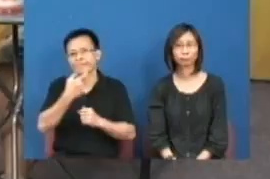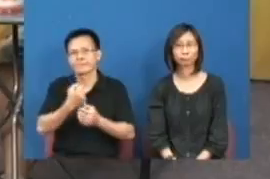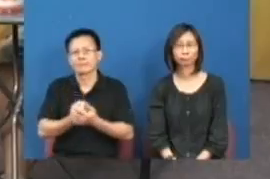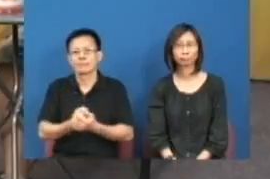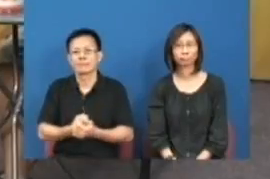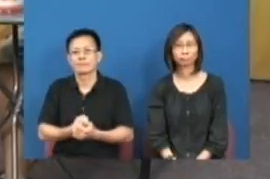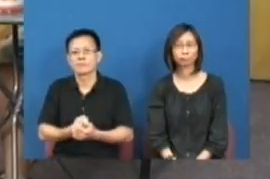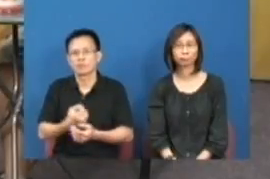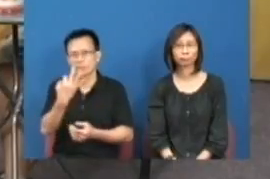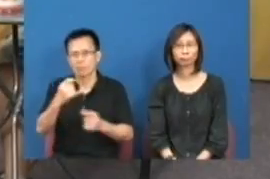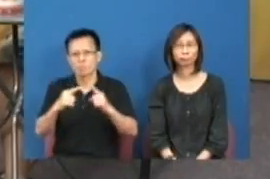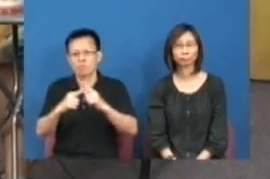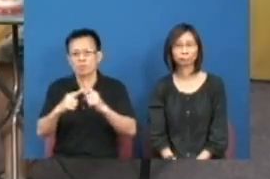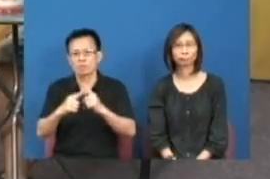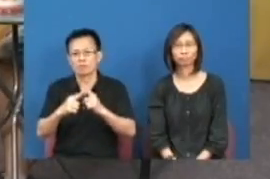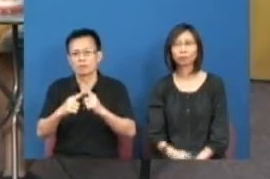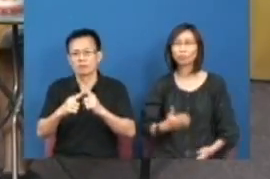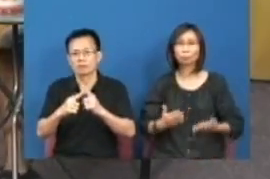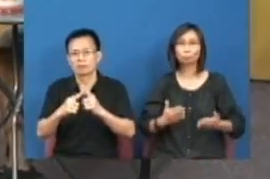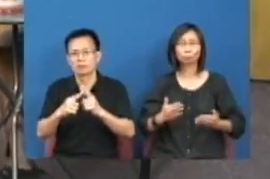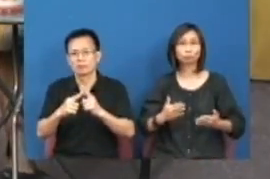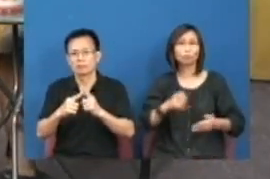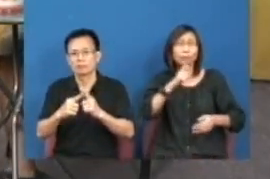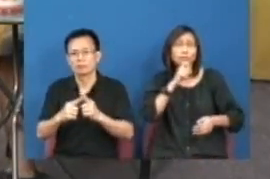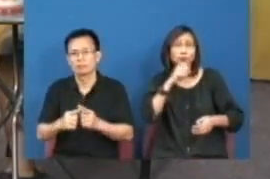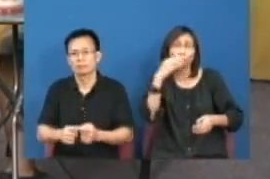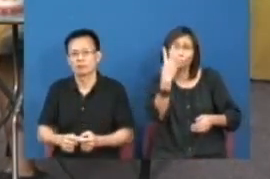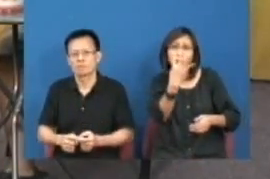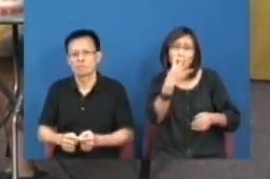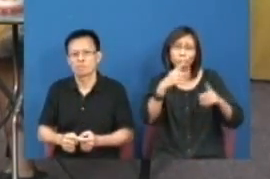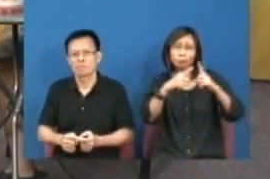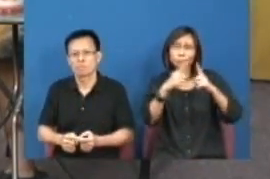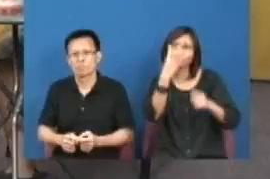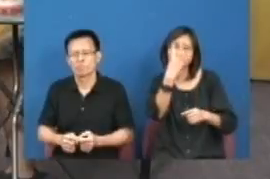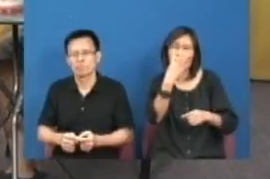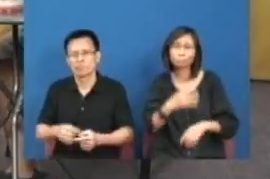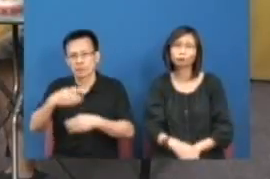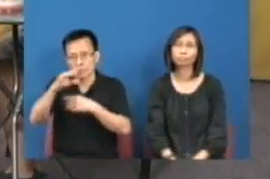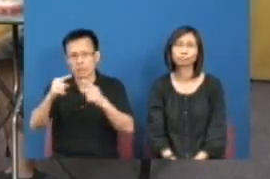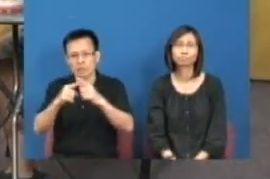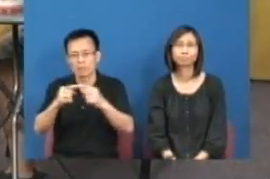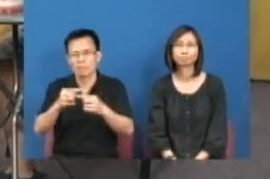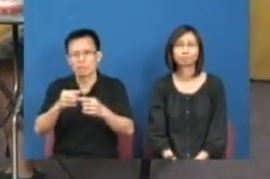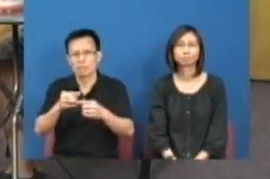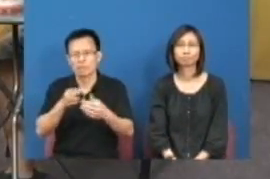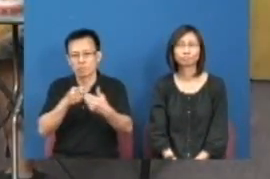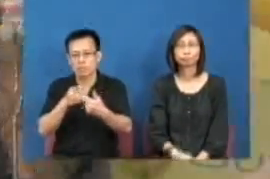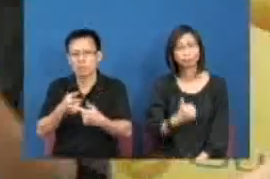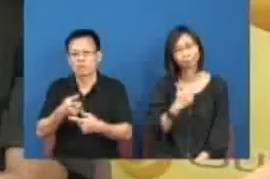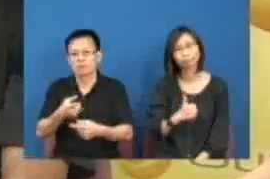嘅 可能有第4個嘅，可能唔知噶。 如果講人哋對佢哋嘅觀感就非常之可憐。係